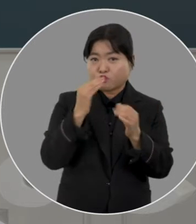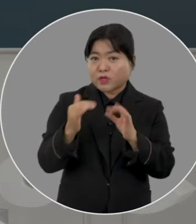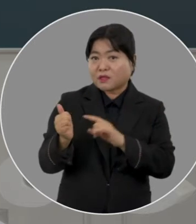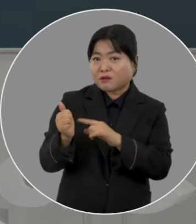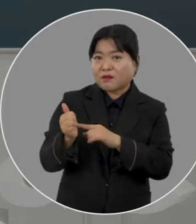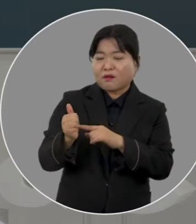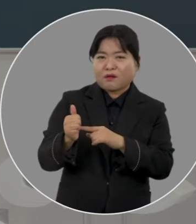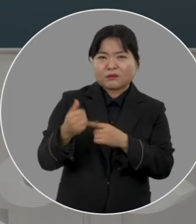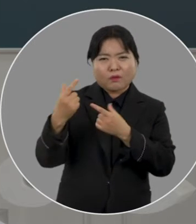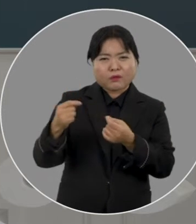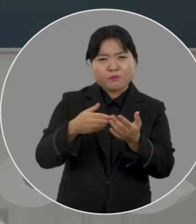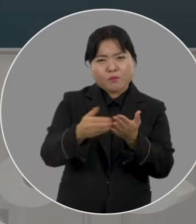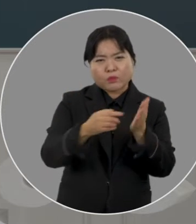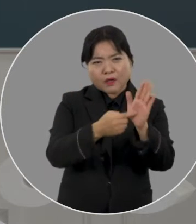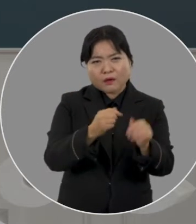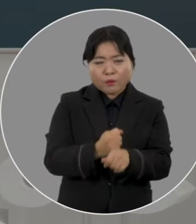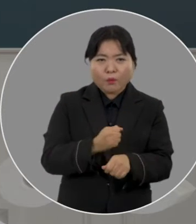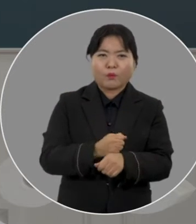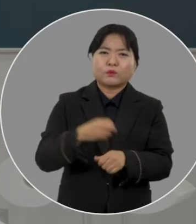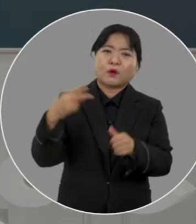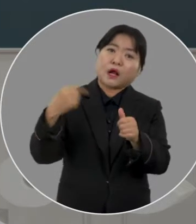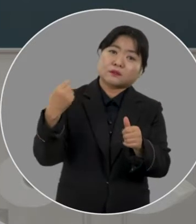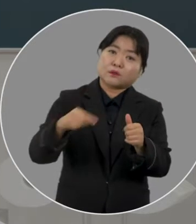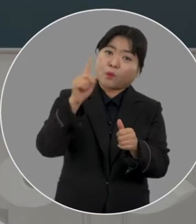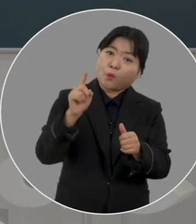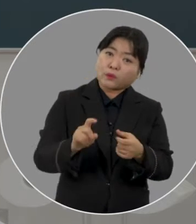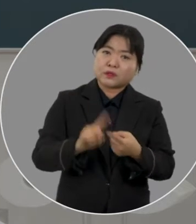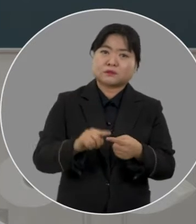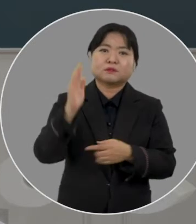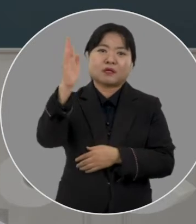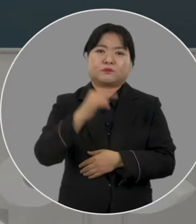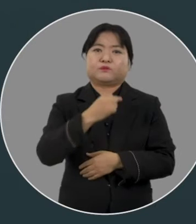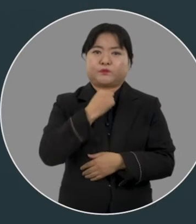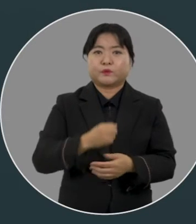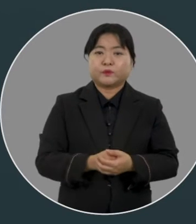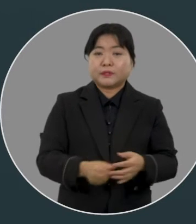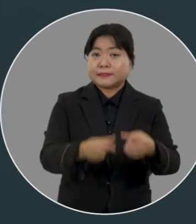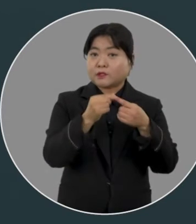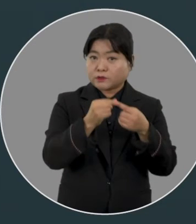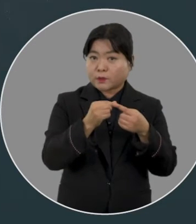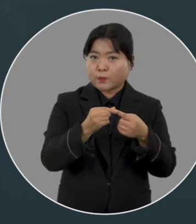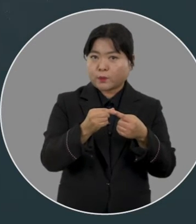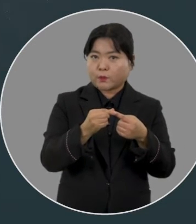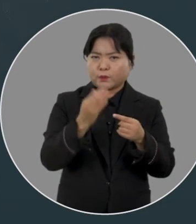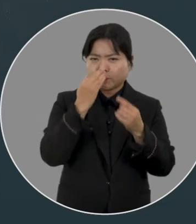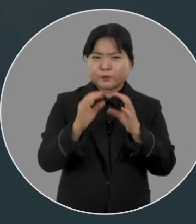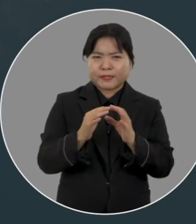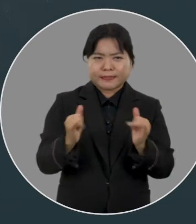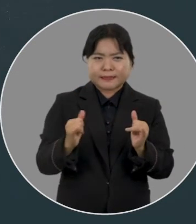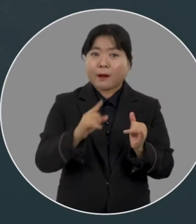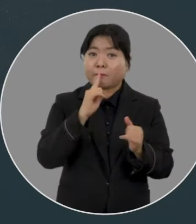그렇게 묘사했고 가르쳤고 했는지를 얘기하고 싶은데요. 첫째로 유대인